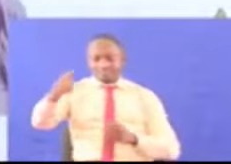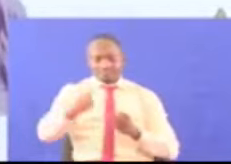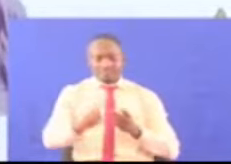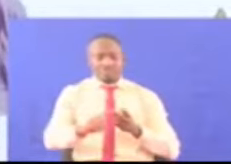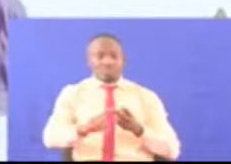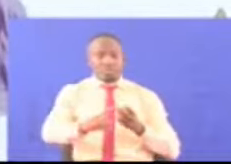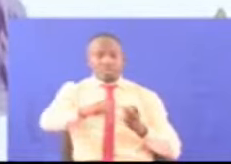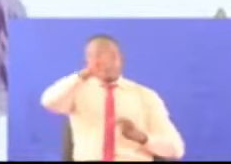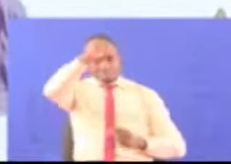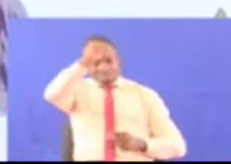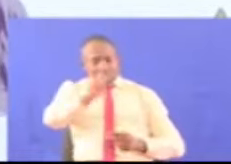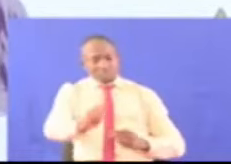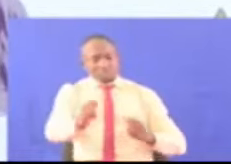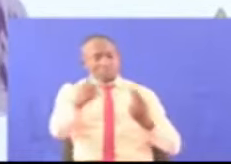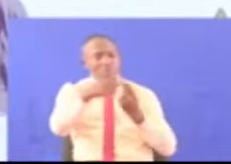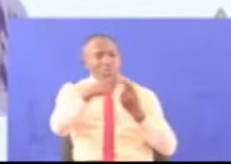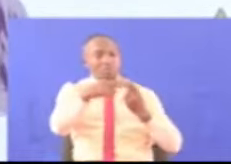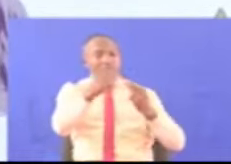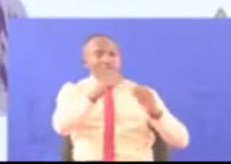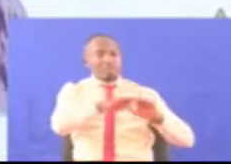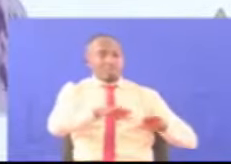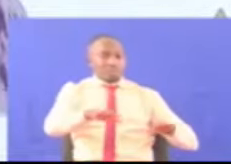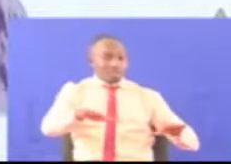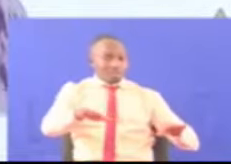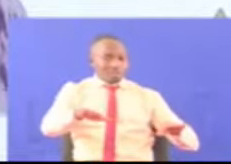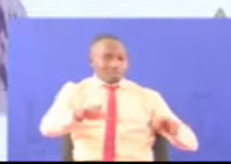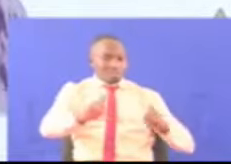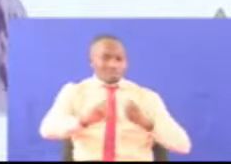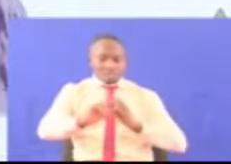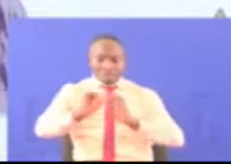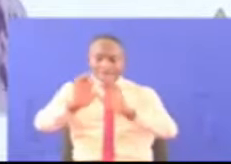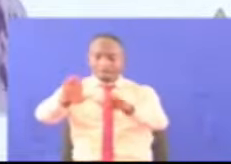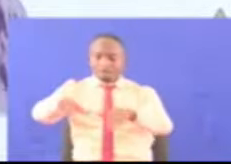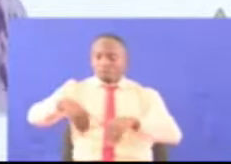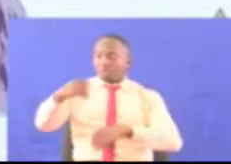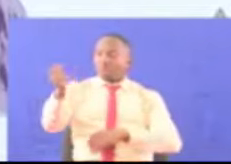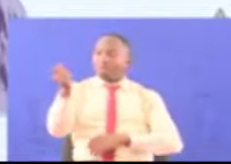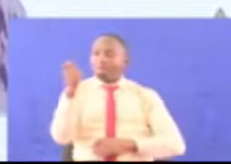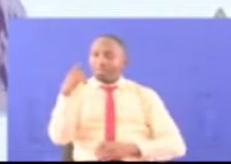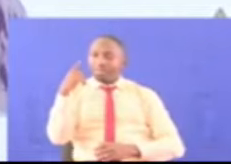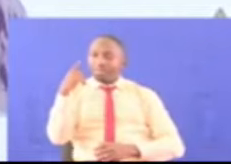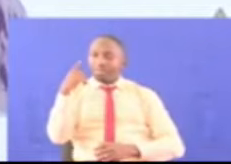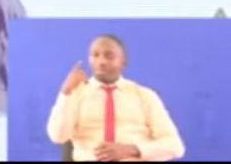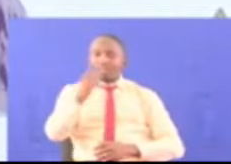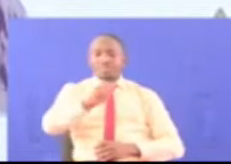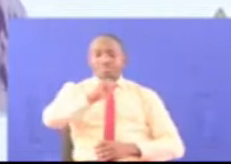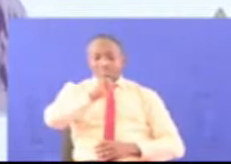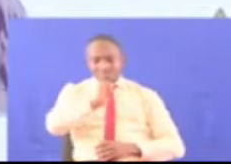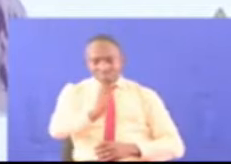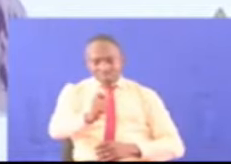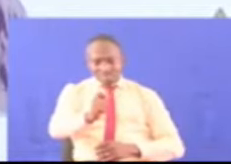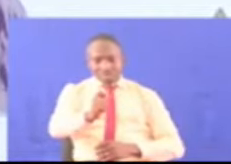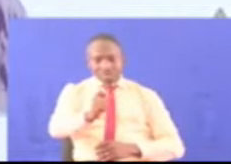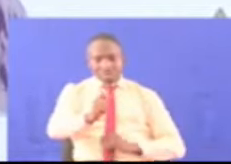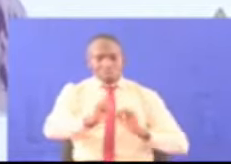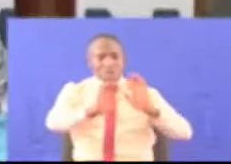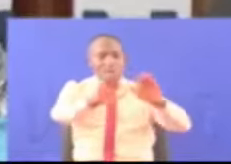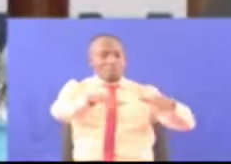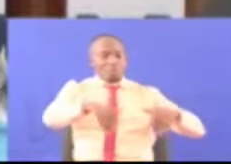Mheshimiwa Dr. Tulia Ackson, mbunge wa Mbeya, Spika wa Bunge la Jamhuri ya Muungano wa